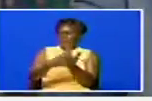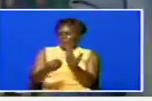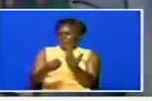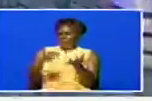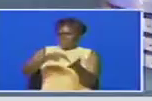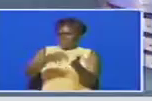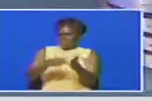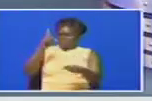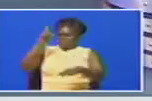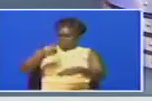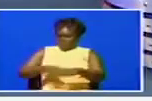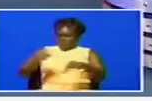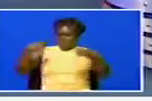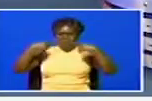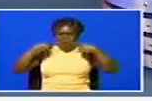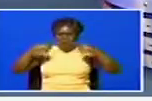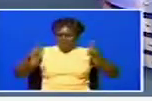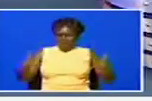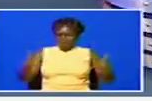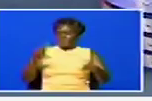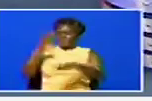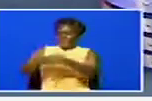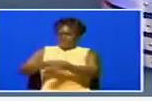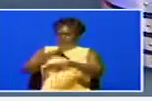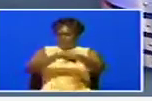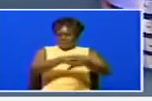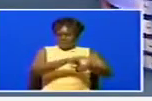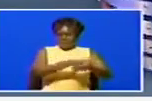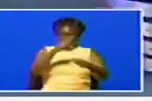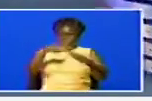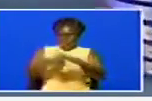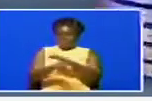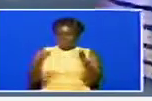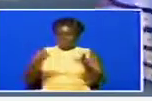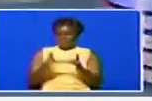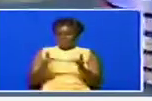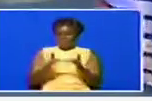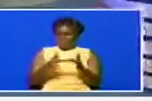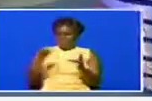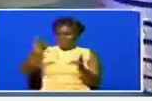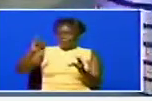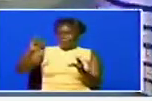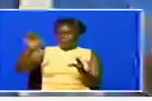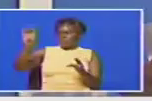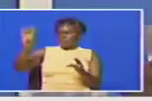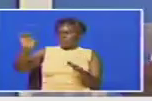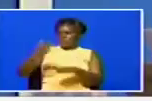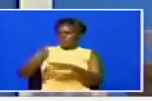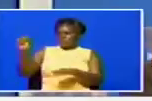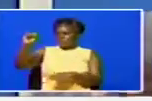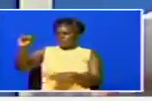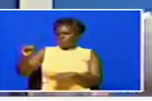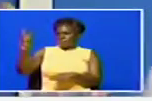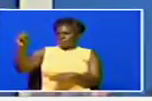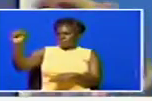kwamba wakati matokeo yanapoingia ndio kwenye wavuti ya IEBC ambayo yametumwa na SMS, kabla